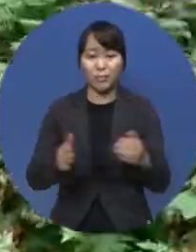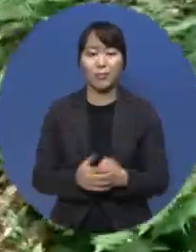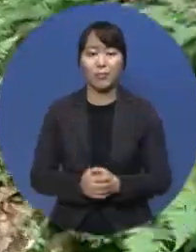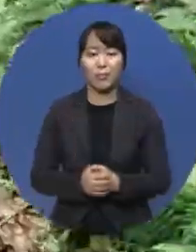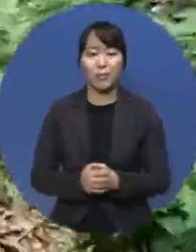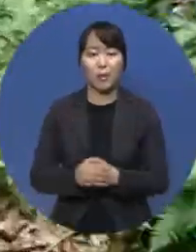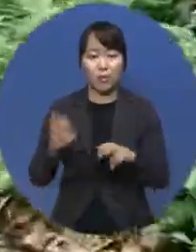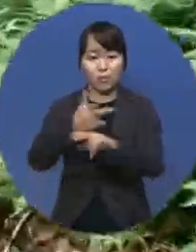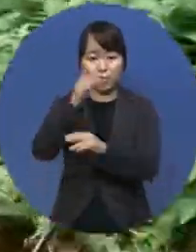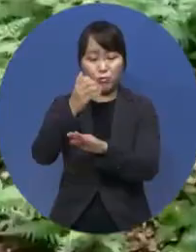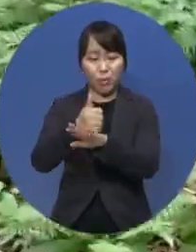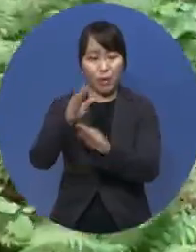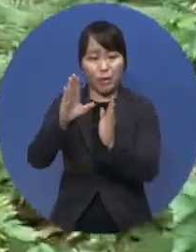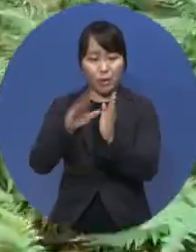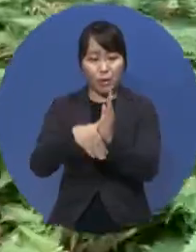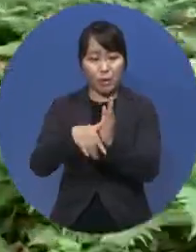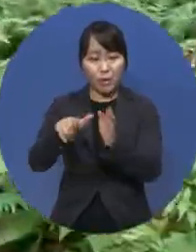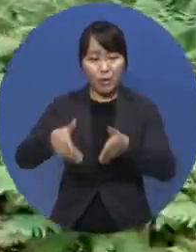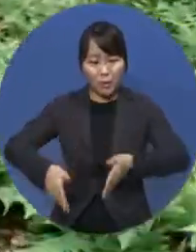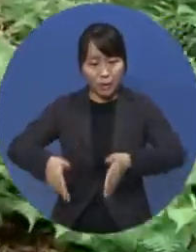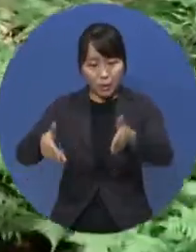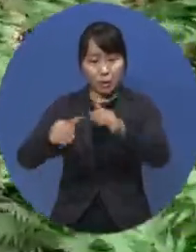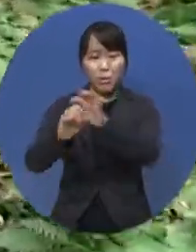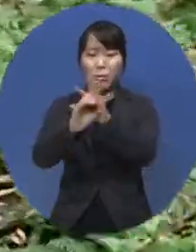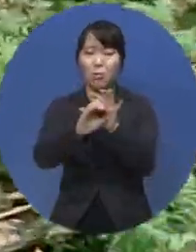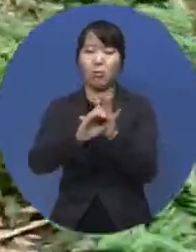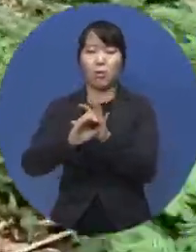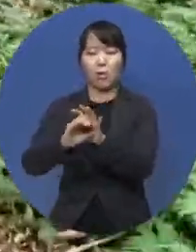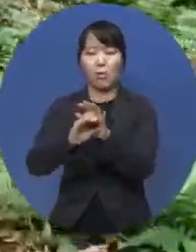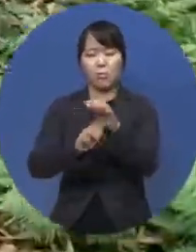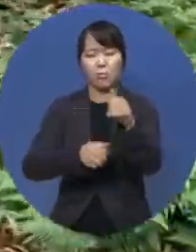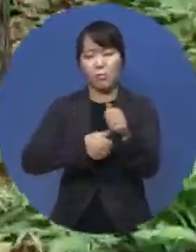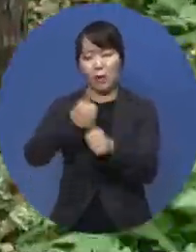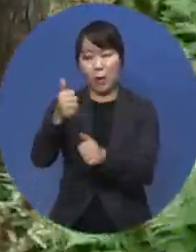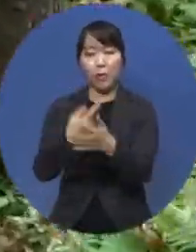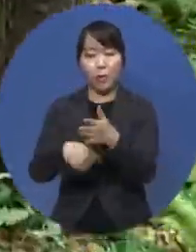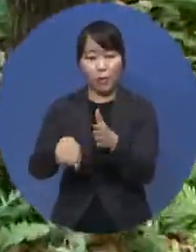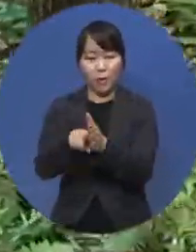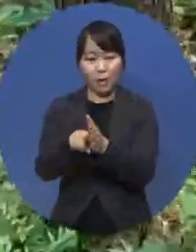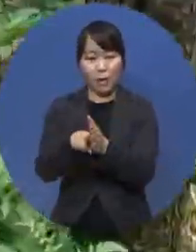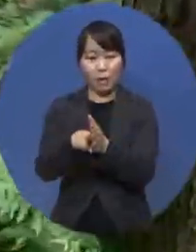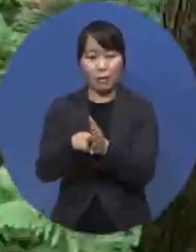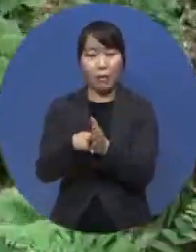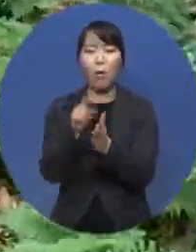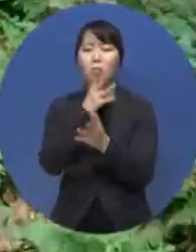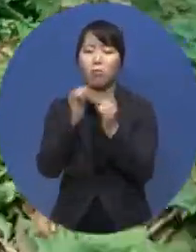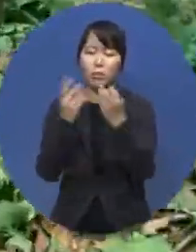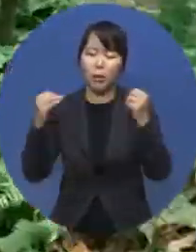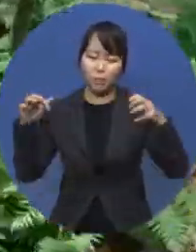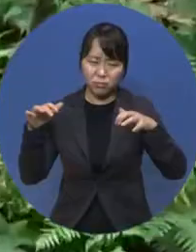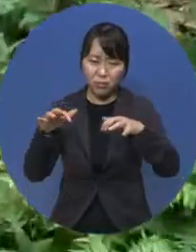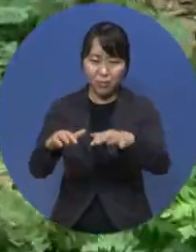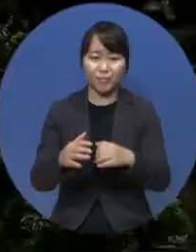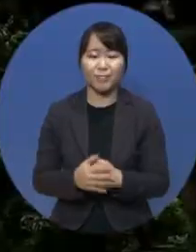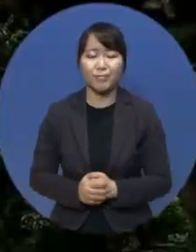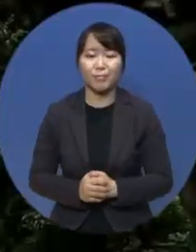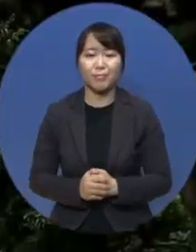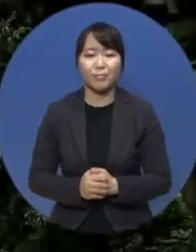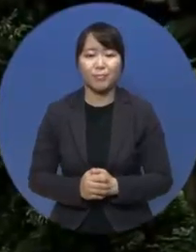주말 되면 우면산 둘레길을 코롤라 지고 사퇴를 극복하면 시녀 들로 붐비고 있습니다